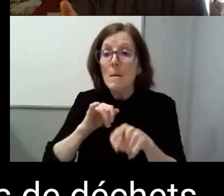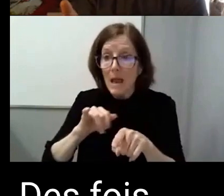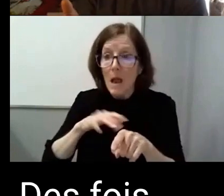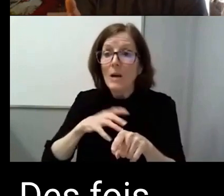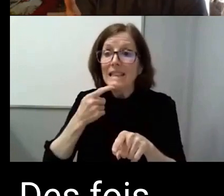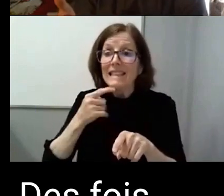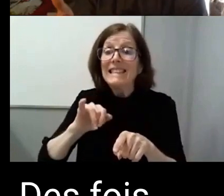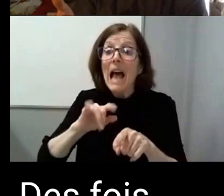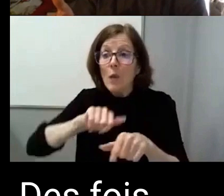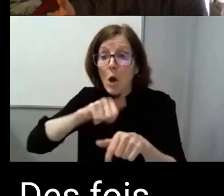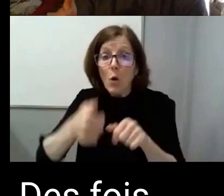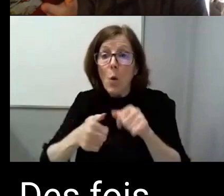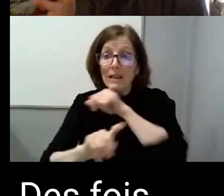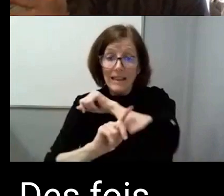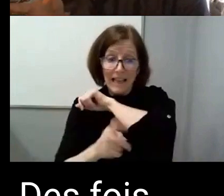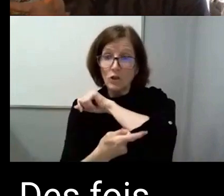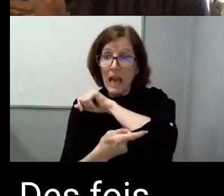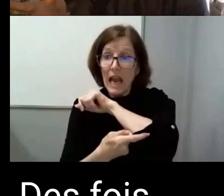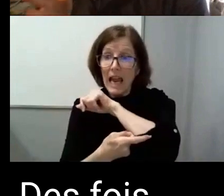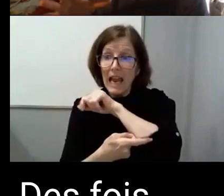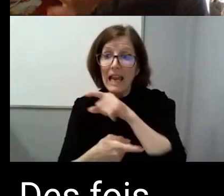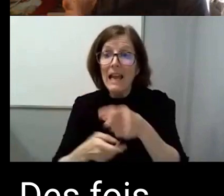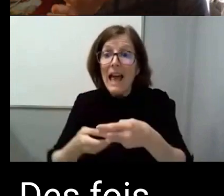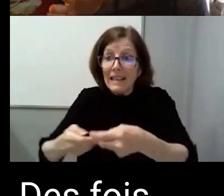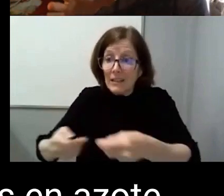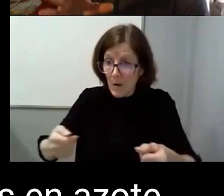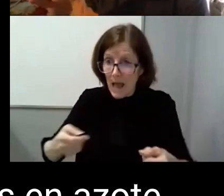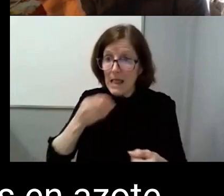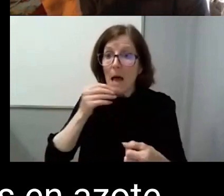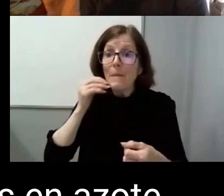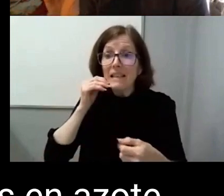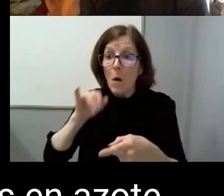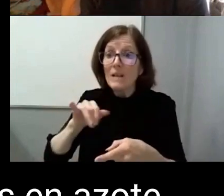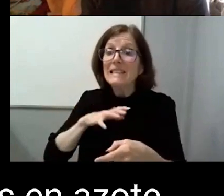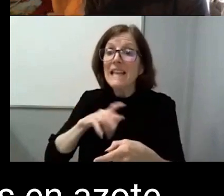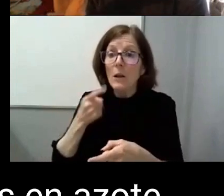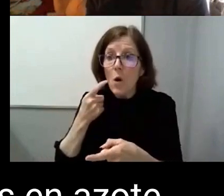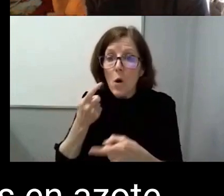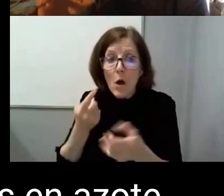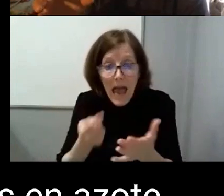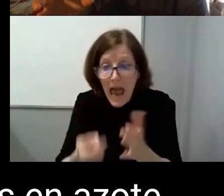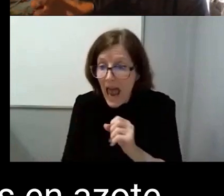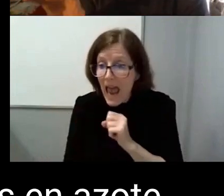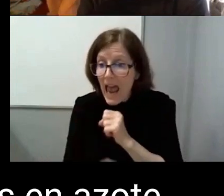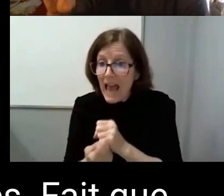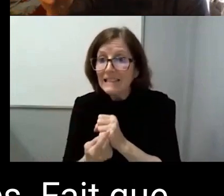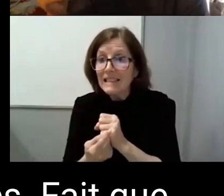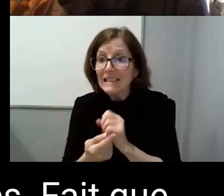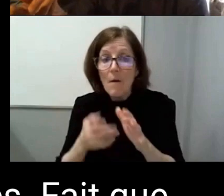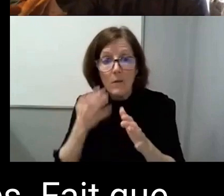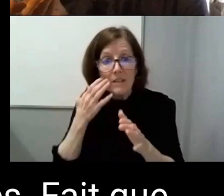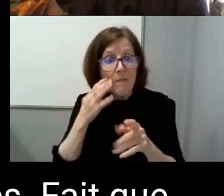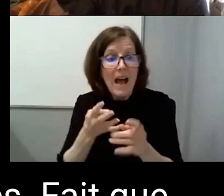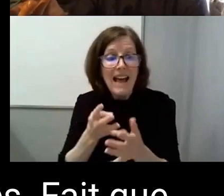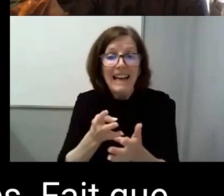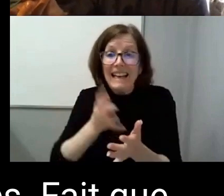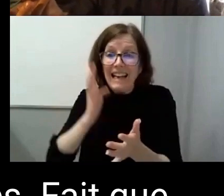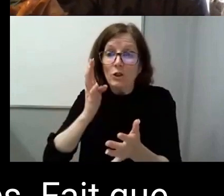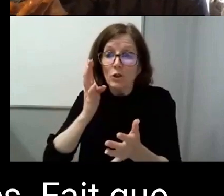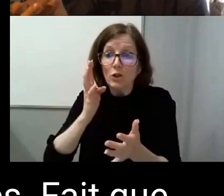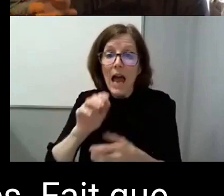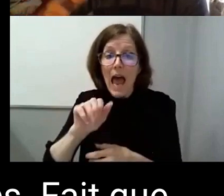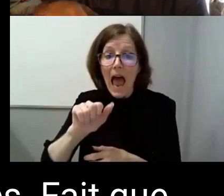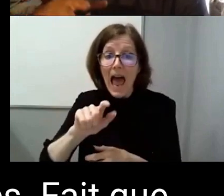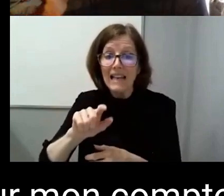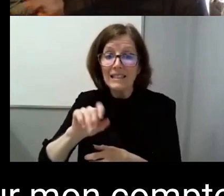déchets résiduels chez vous qui vous semblent, tu sais, des fois, un indice, c'est si on veut savoir s'ils sont riches en azote, c'est à voir s'ils vont pourrir